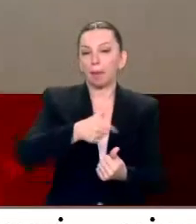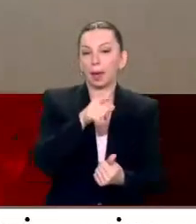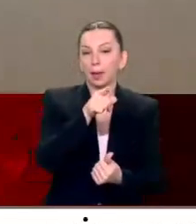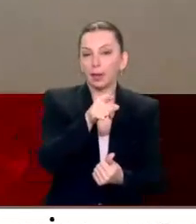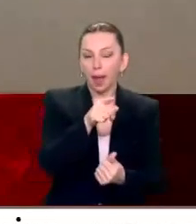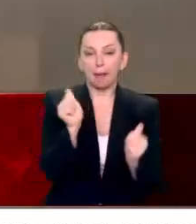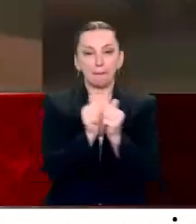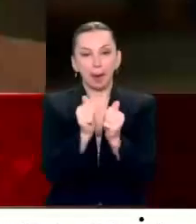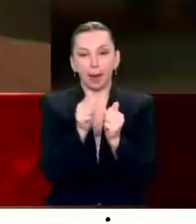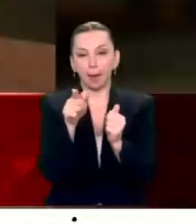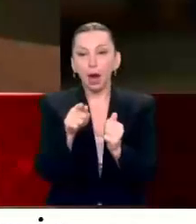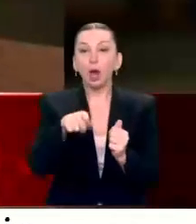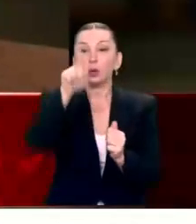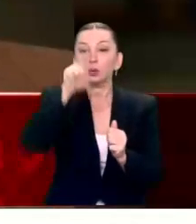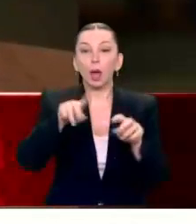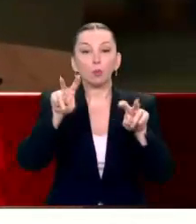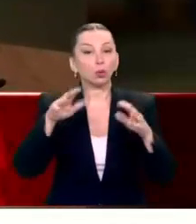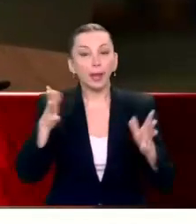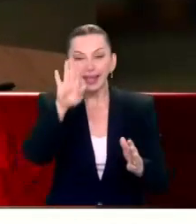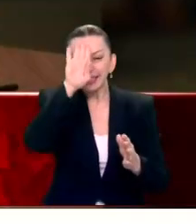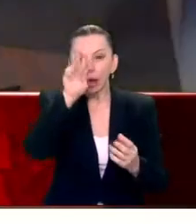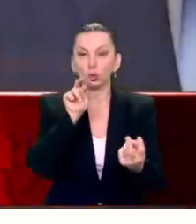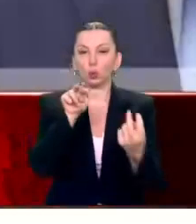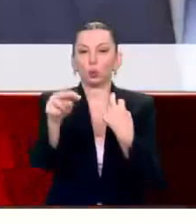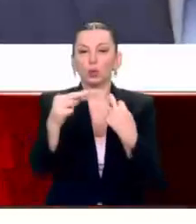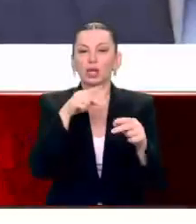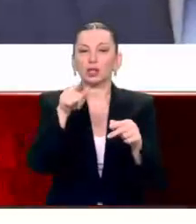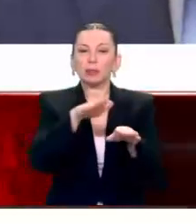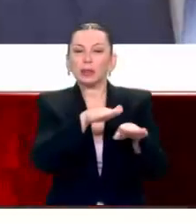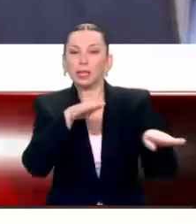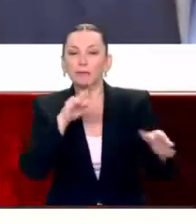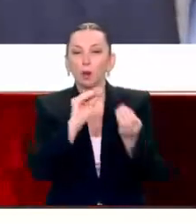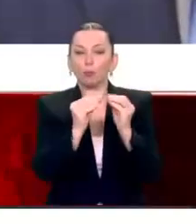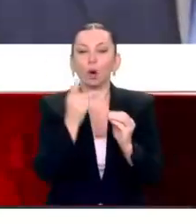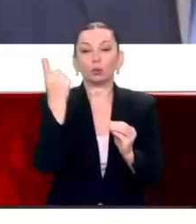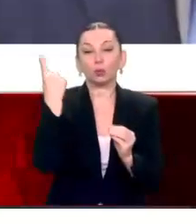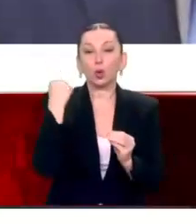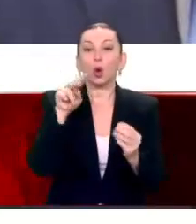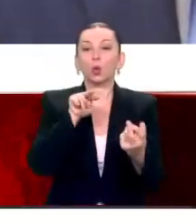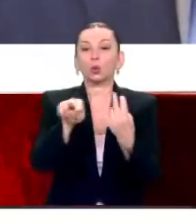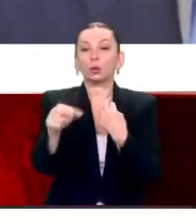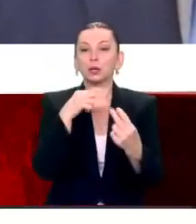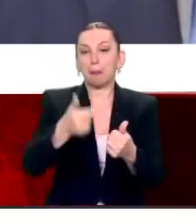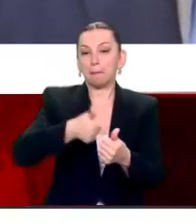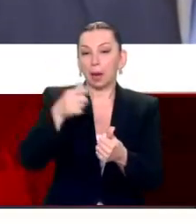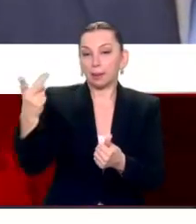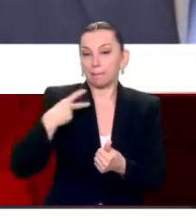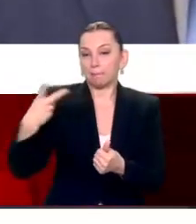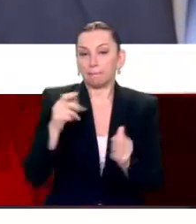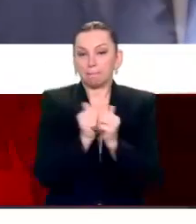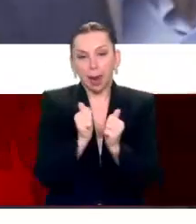Abdülkadir Uraloğlu ile verdi. Gündem İstanbul'daki trafik sorunuydu. Yatırımları da dün Ulaştırma Bakanımızla